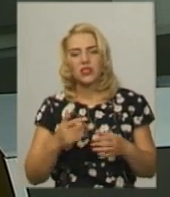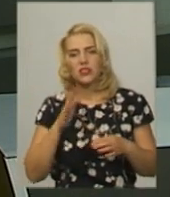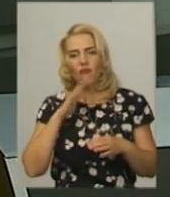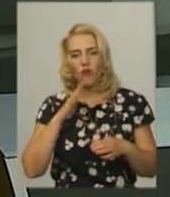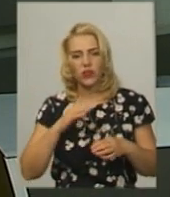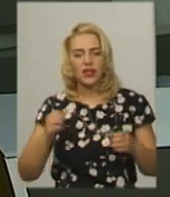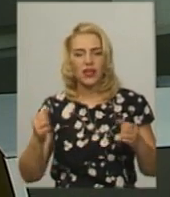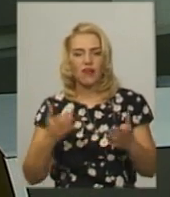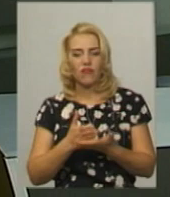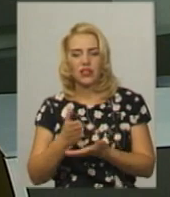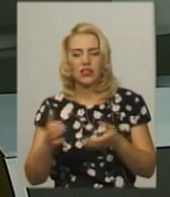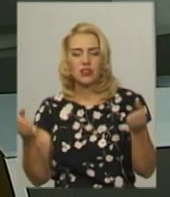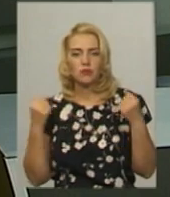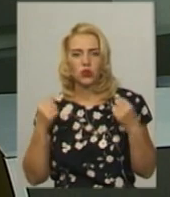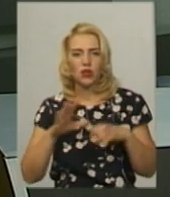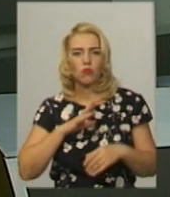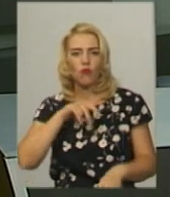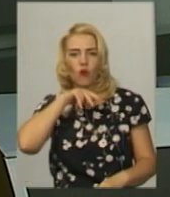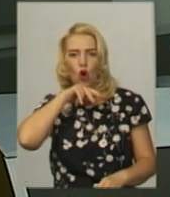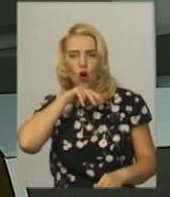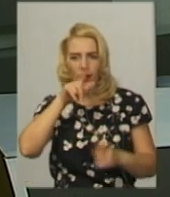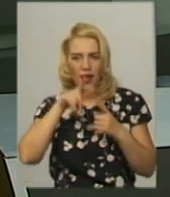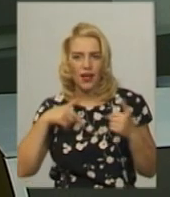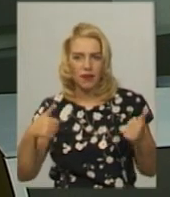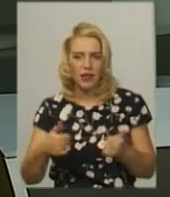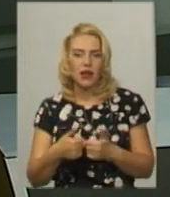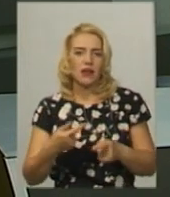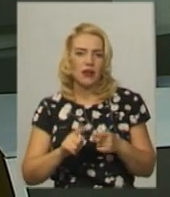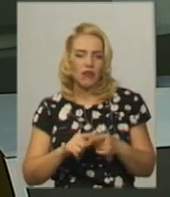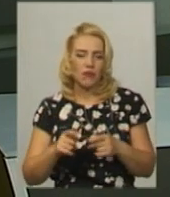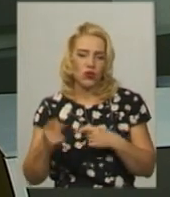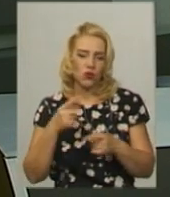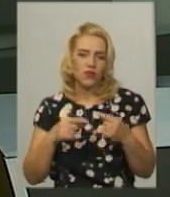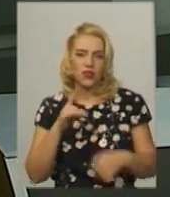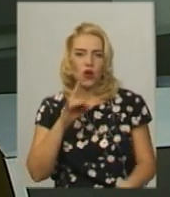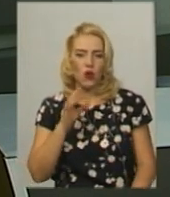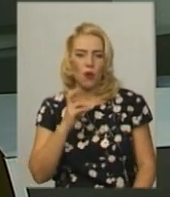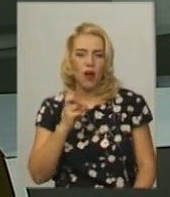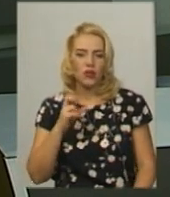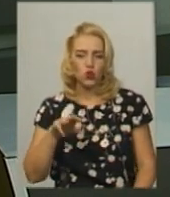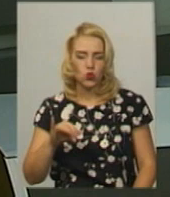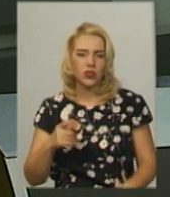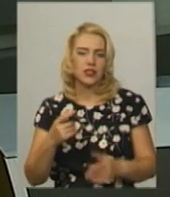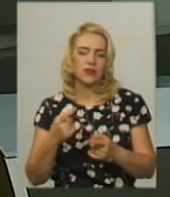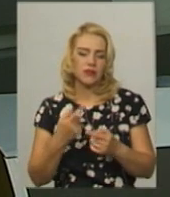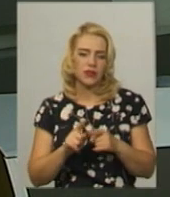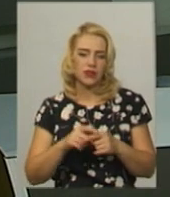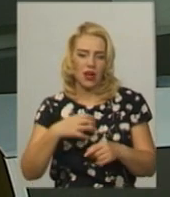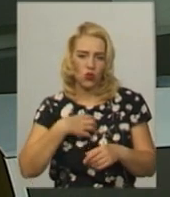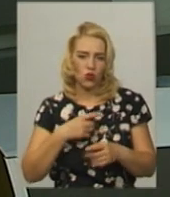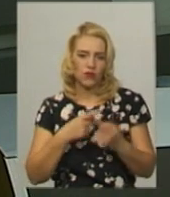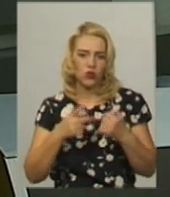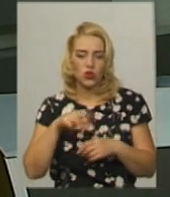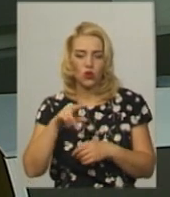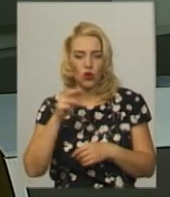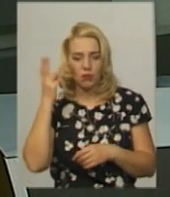спорту, що відбувався у Кореї, повернувся рівнянин Михайло Романчук. З нагородою він попрямував до Хмельницького, де за нього болівала дружина